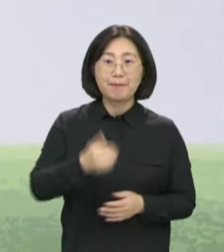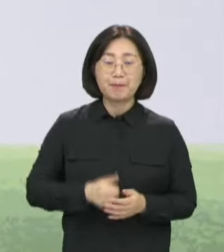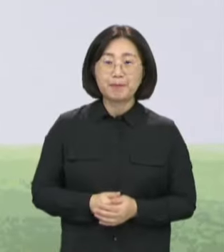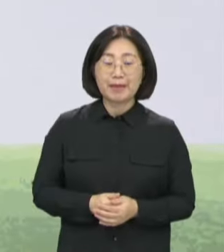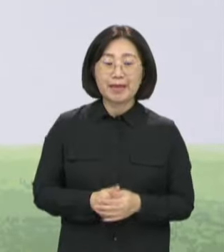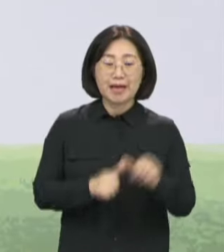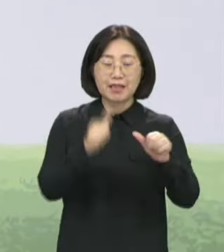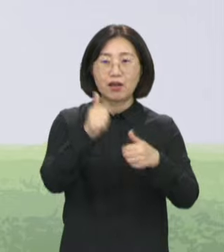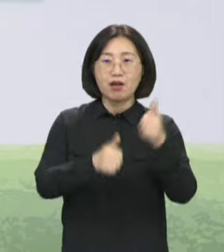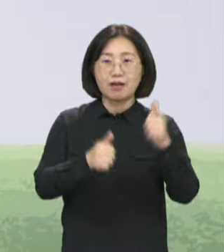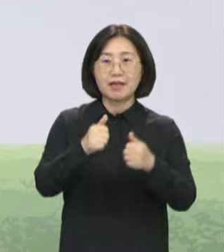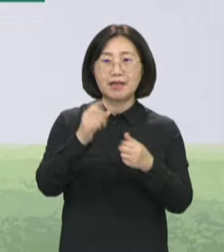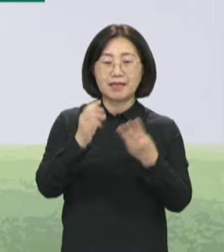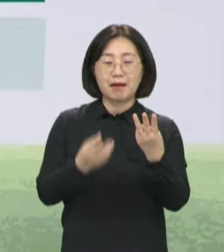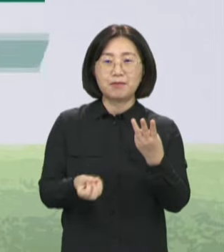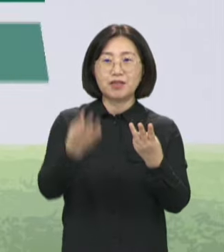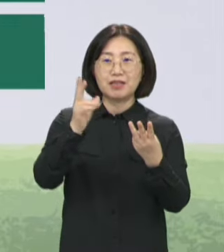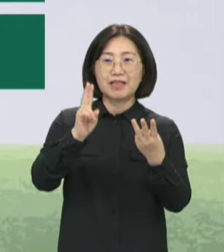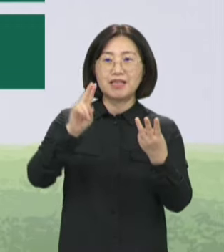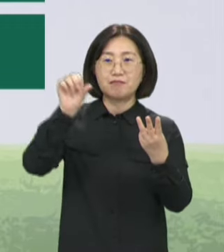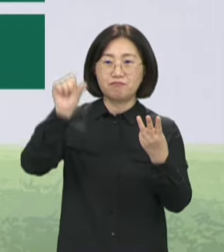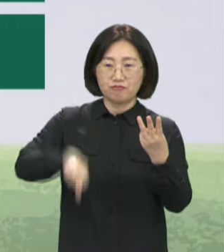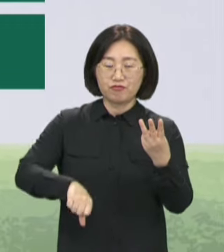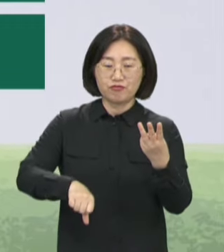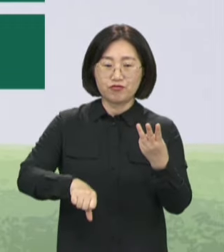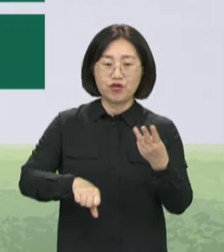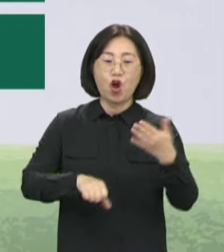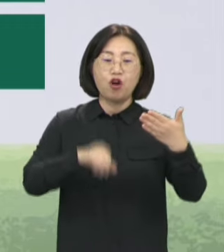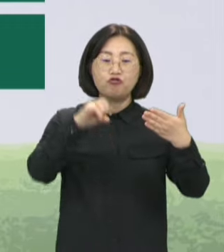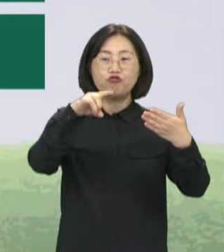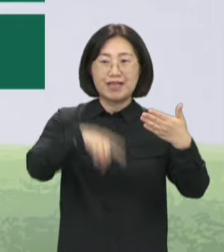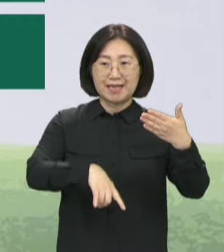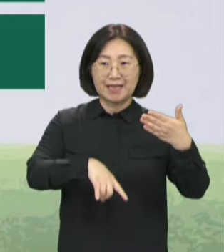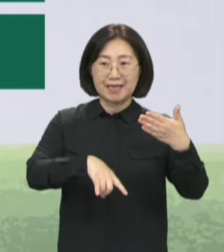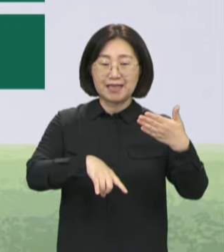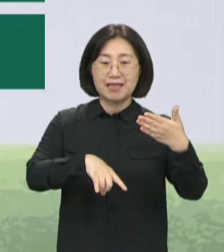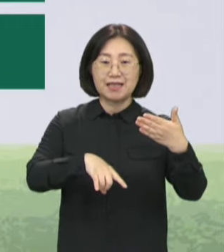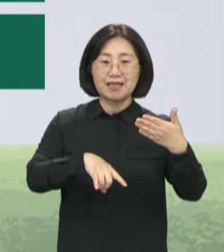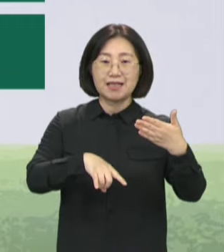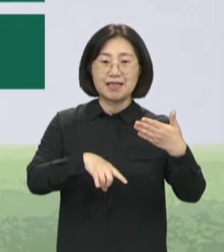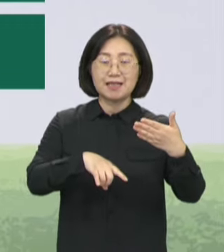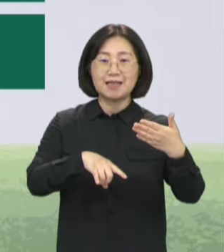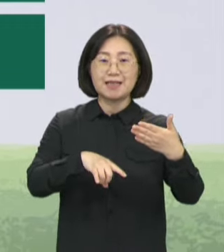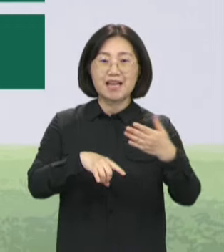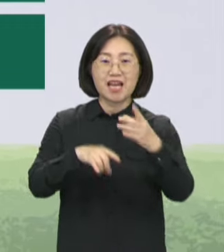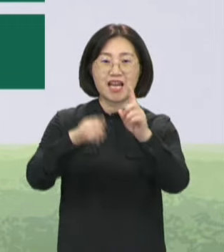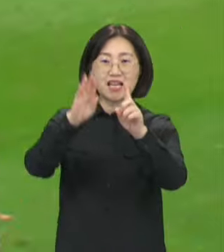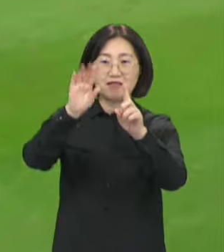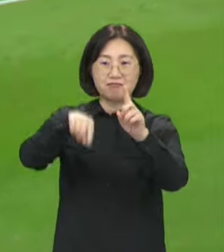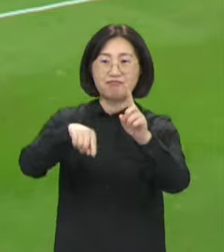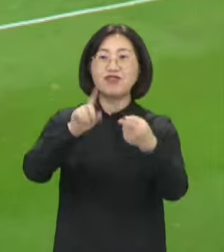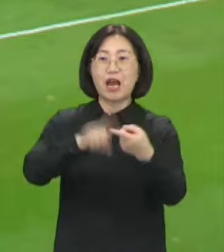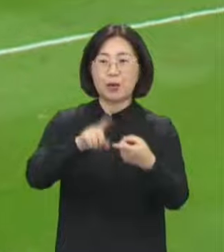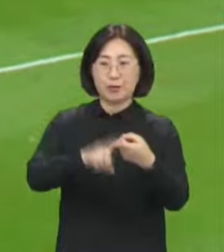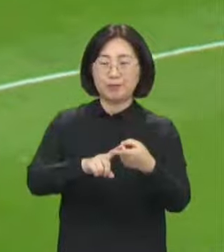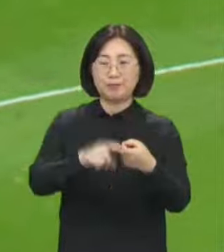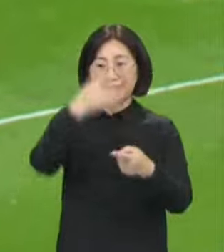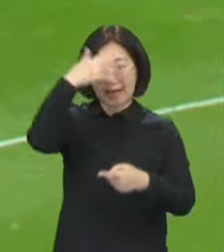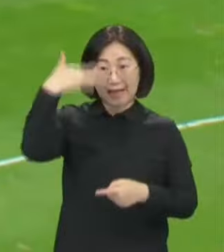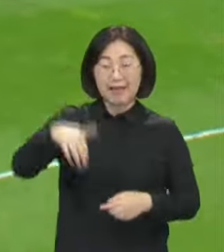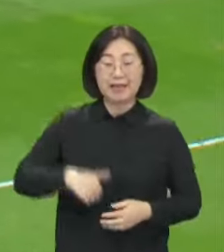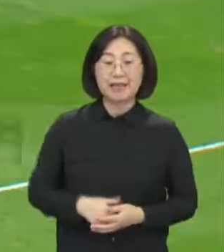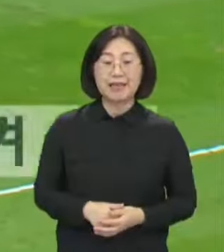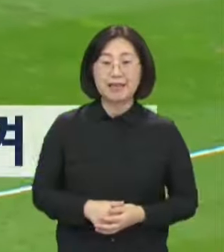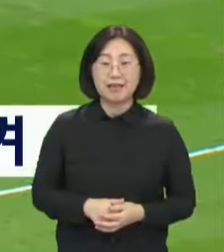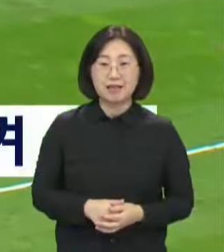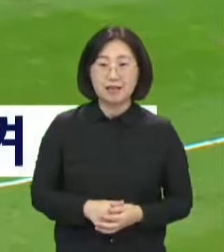5경기 3승 2무, 승점 11점을 수확한 대전은 9위로 올라서며 일단 강등권을 벗어났습니다. K리그